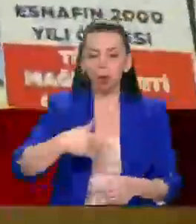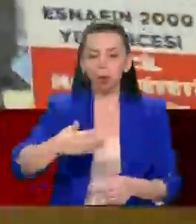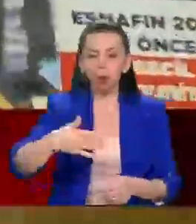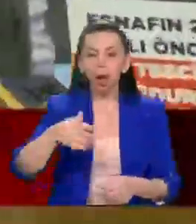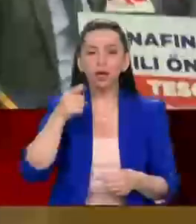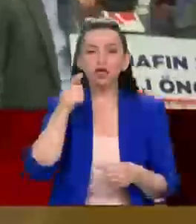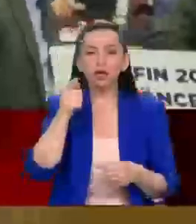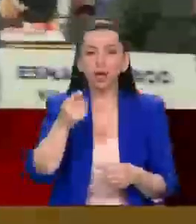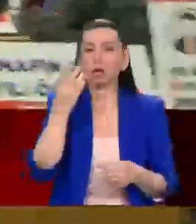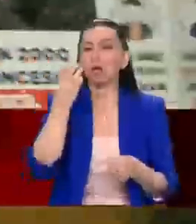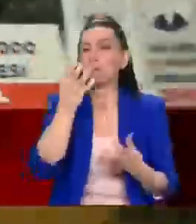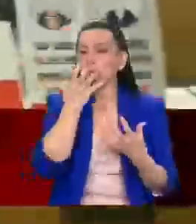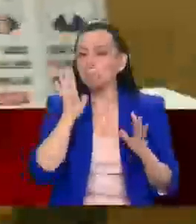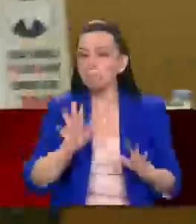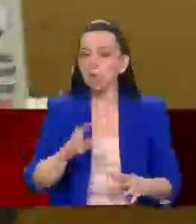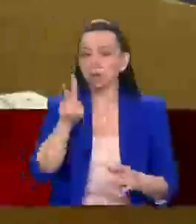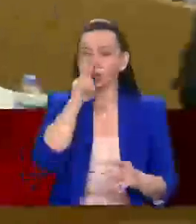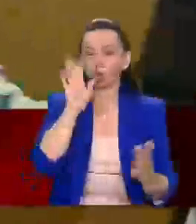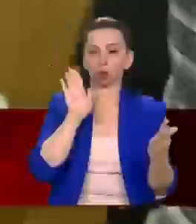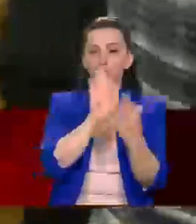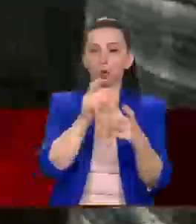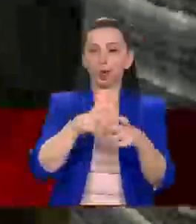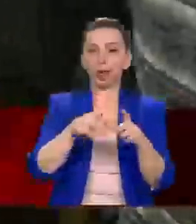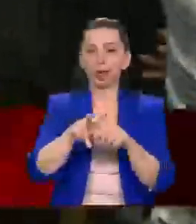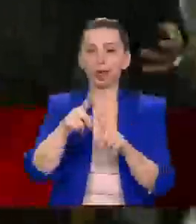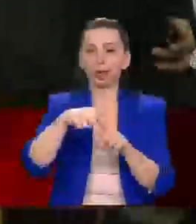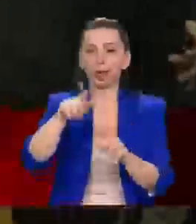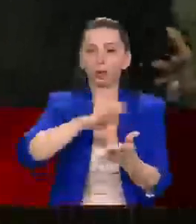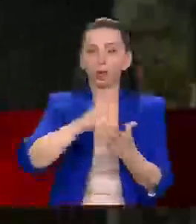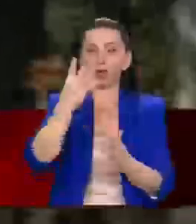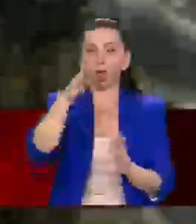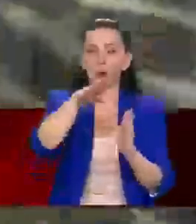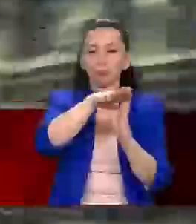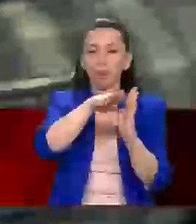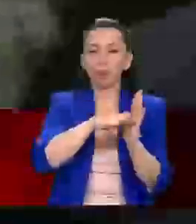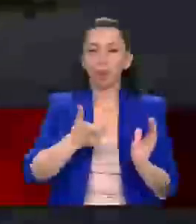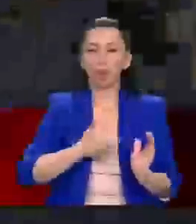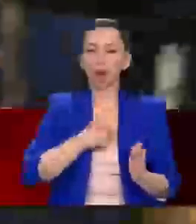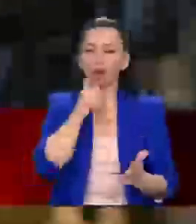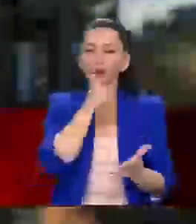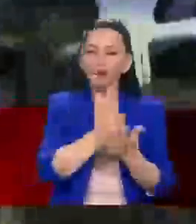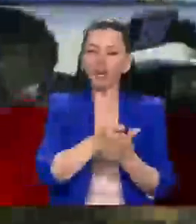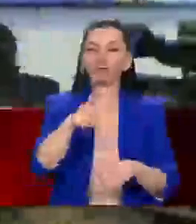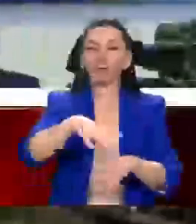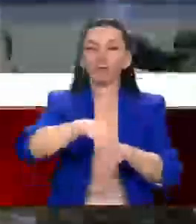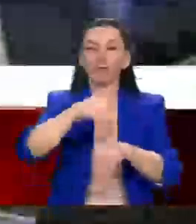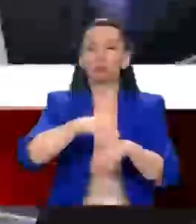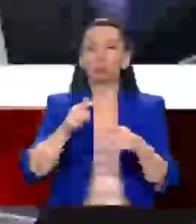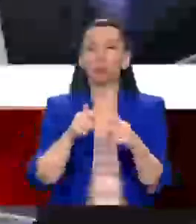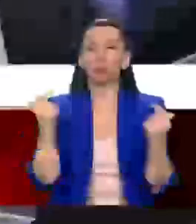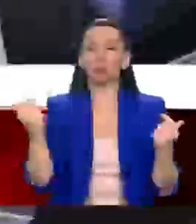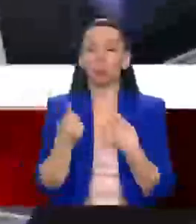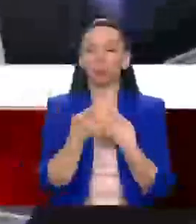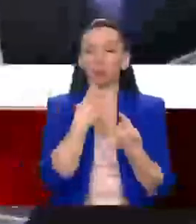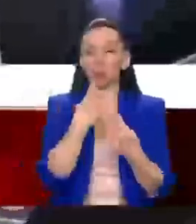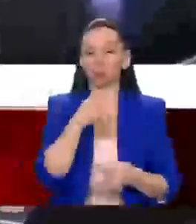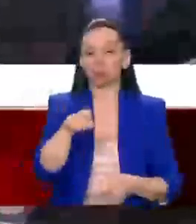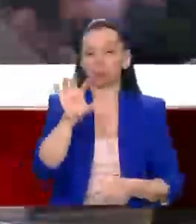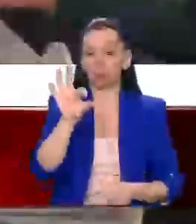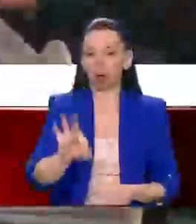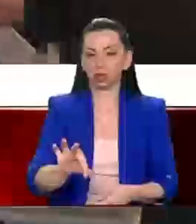maratonda artık son viraja girildi. EYT düzenlemesini içeren 4 maddelik kanun teklifi komisyonda. Gün boyunca kapsamlı bir